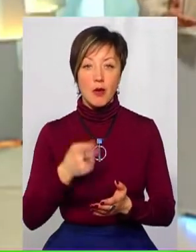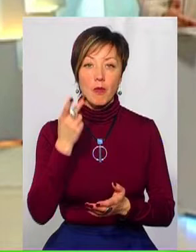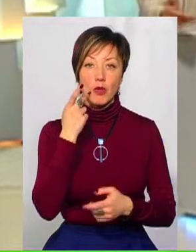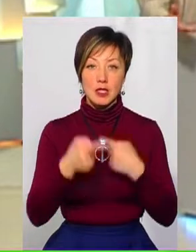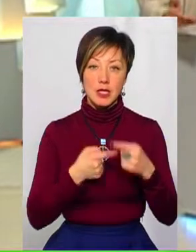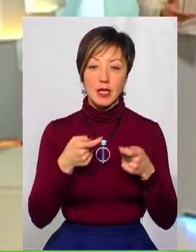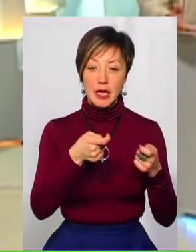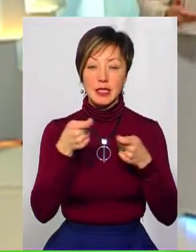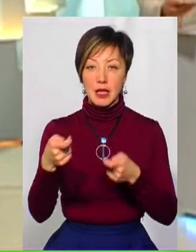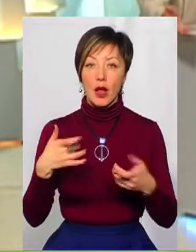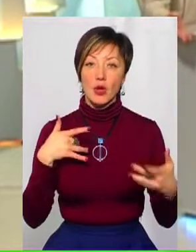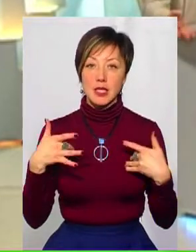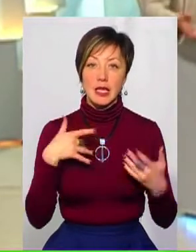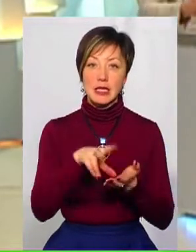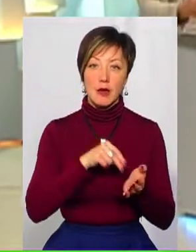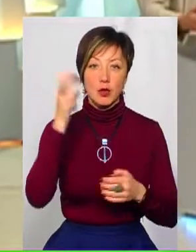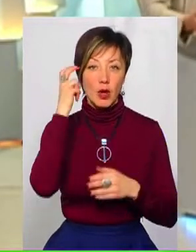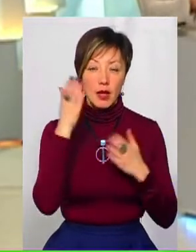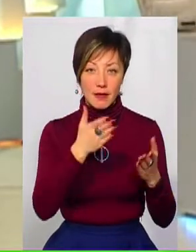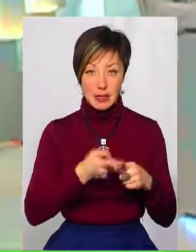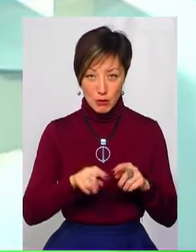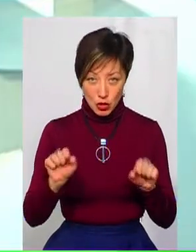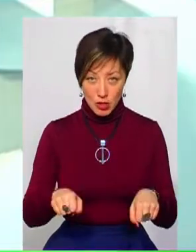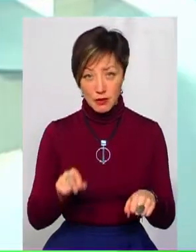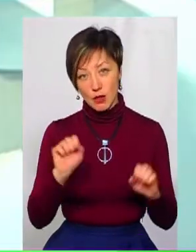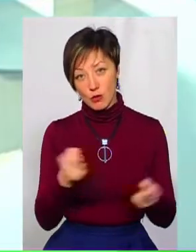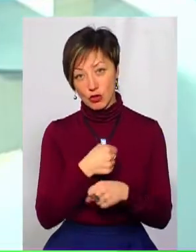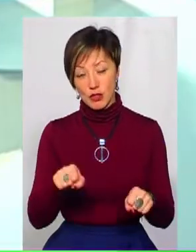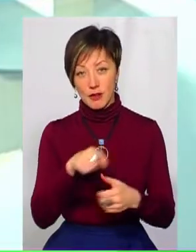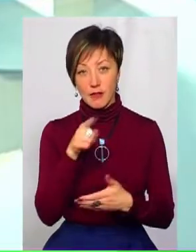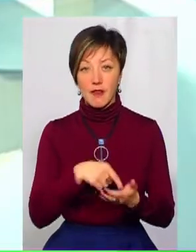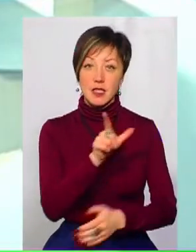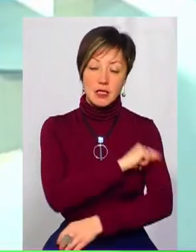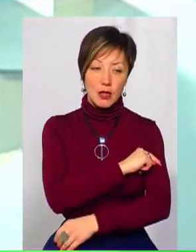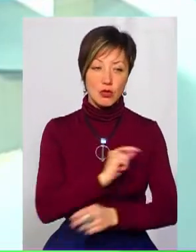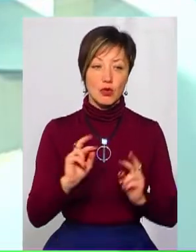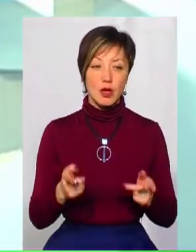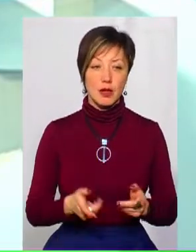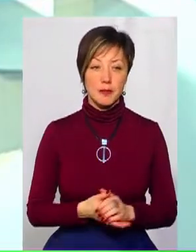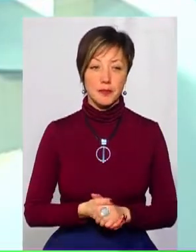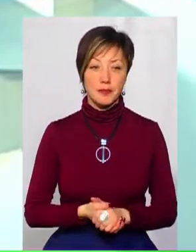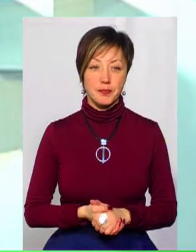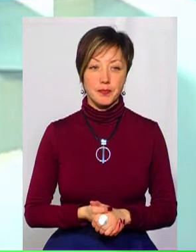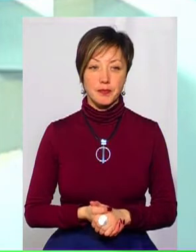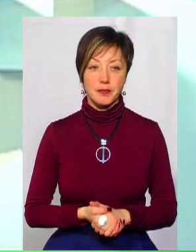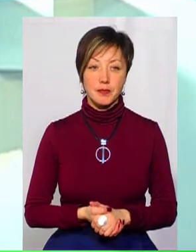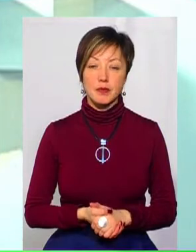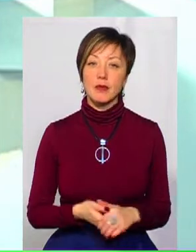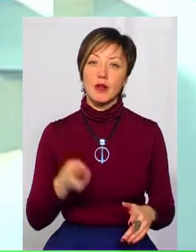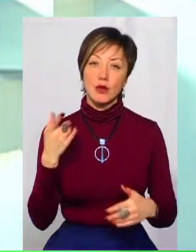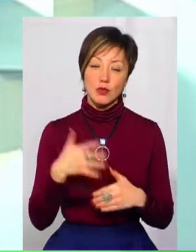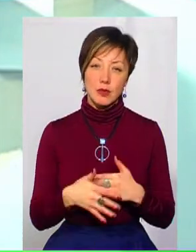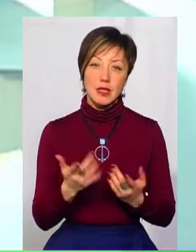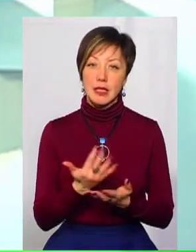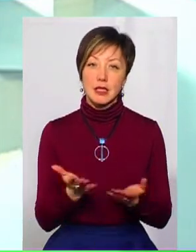там на концерти, на записи, на інтерв'ю до столиці? Це можливо чи це неможливо? Виснажує, як це? Ви розумієте, різні